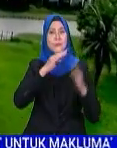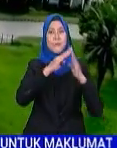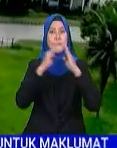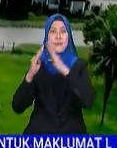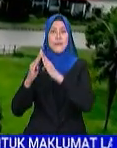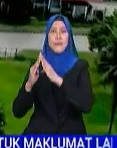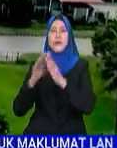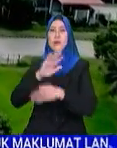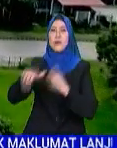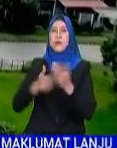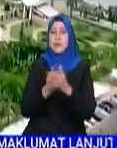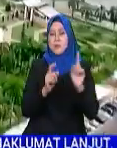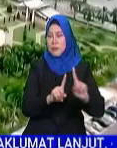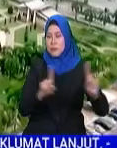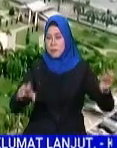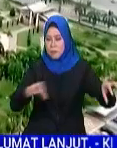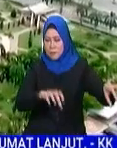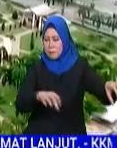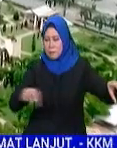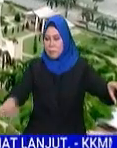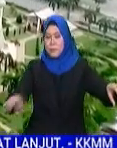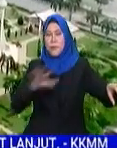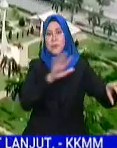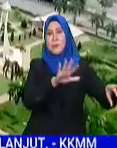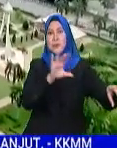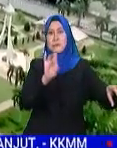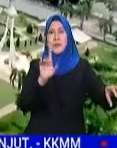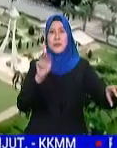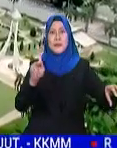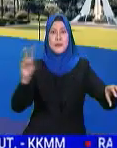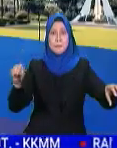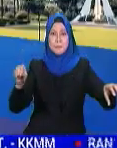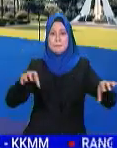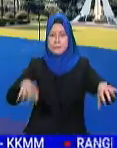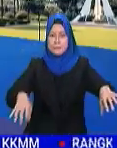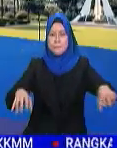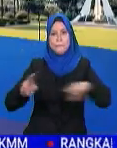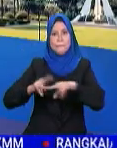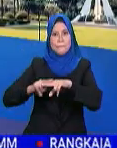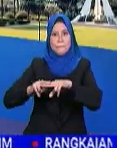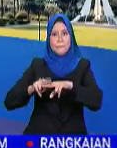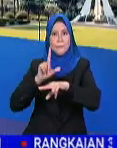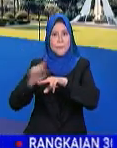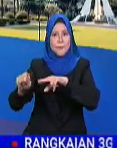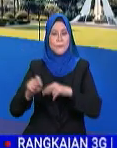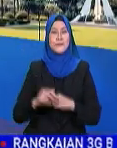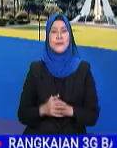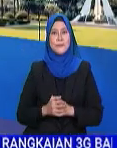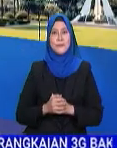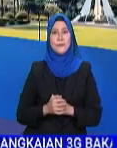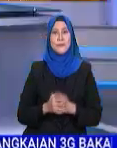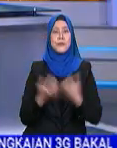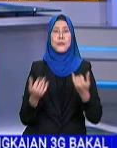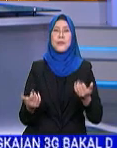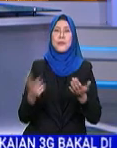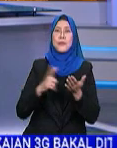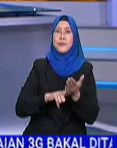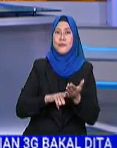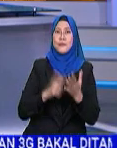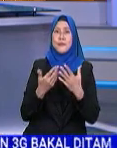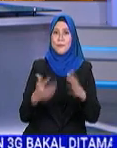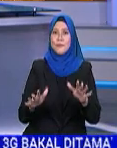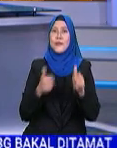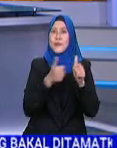membabitkan jarak keseluruhan 58 km. Sekian paparan berita dari Perak, terus patuhi